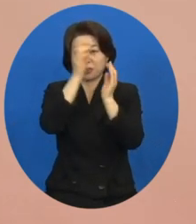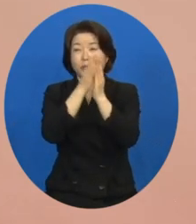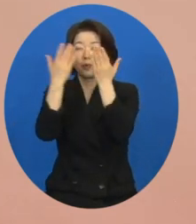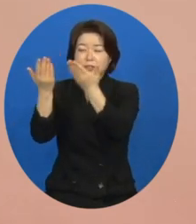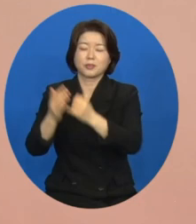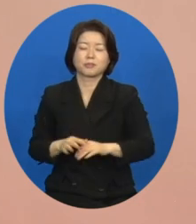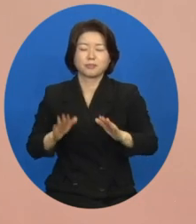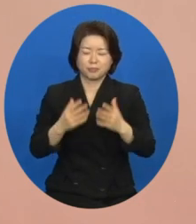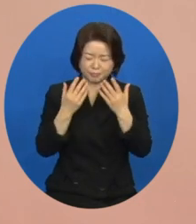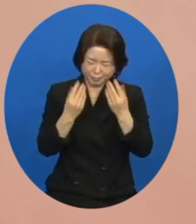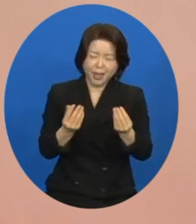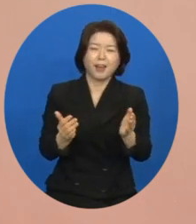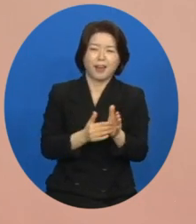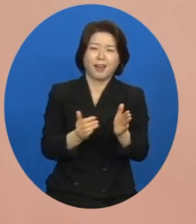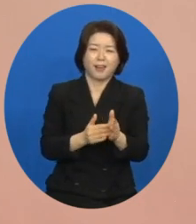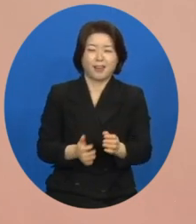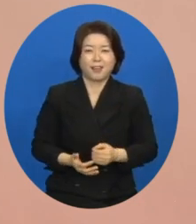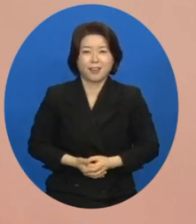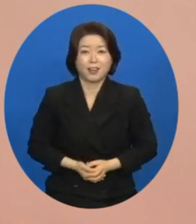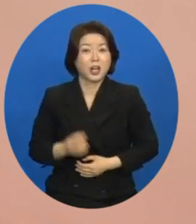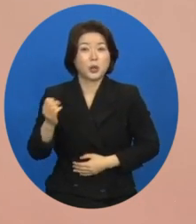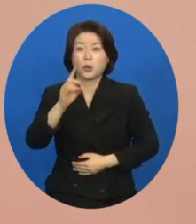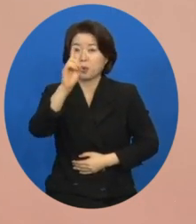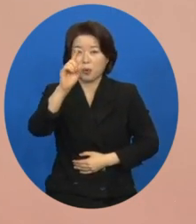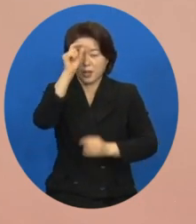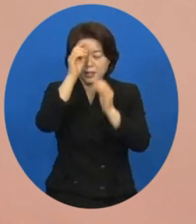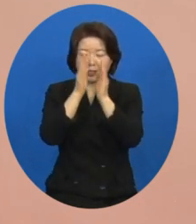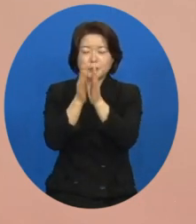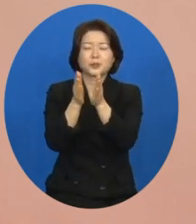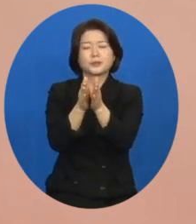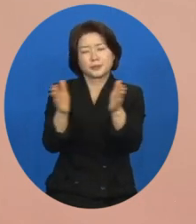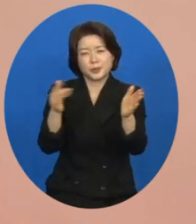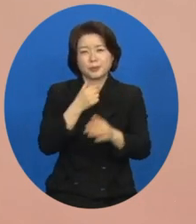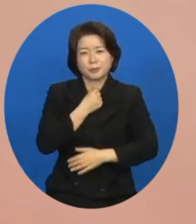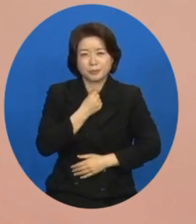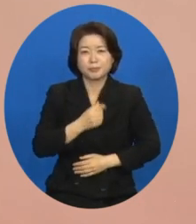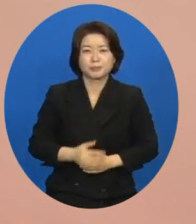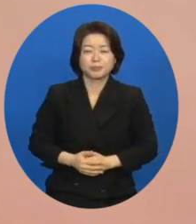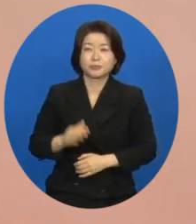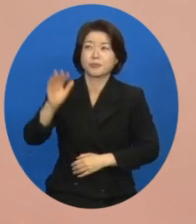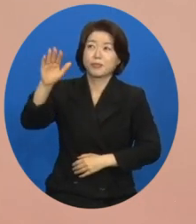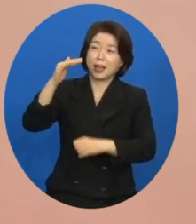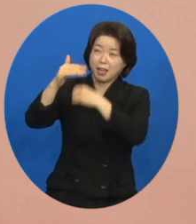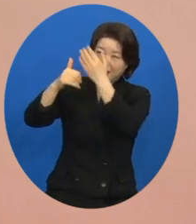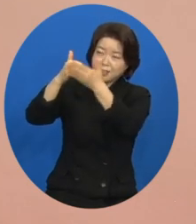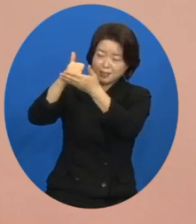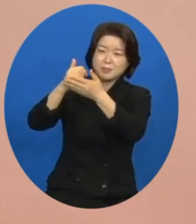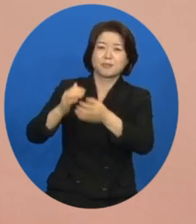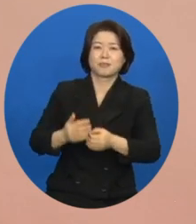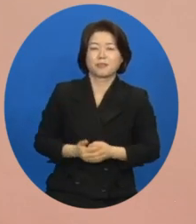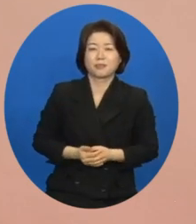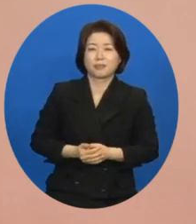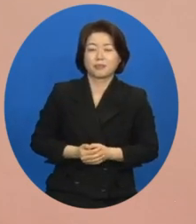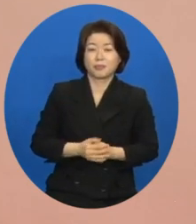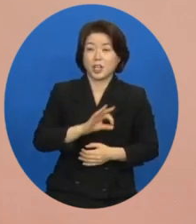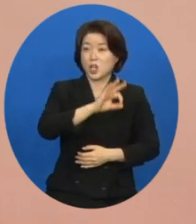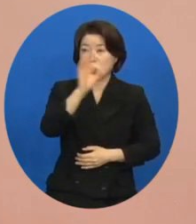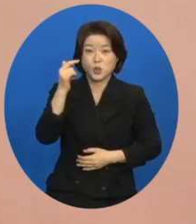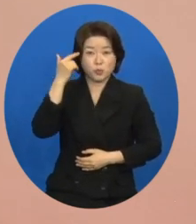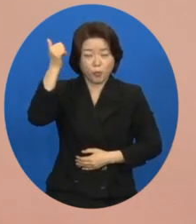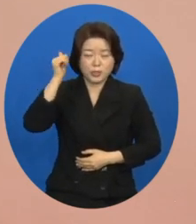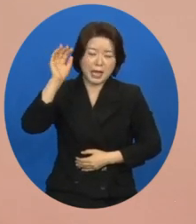마쳤고 또 한 가지 기도를 시작하려고 합니다. 하나님, 이 목사님의